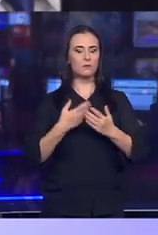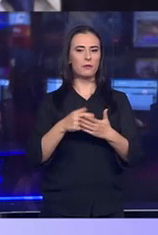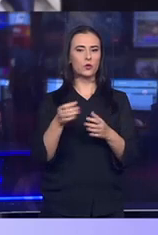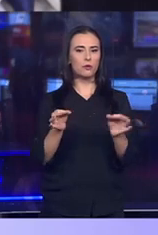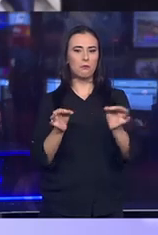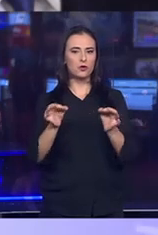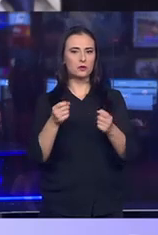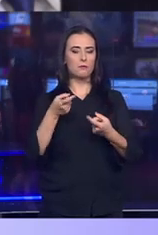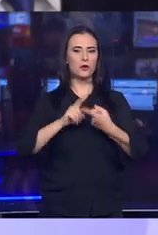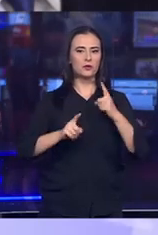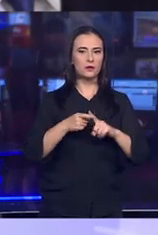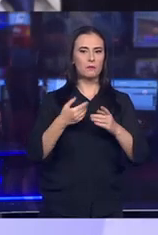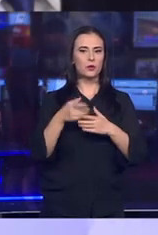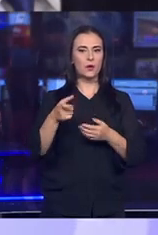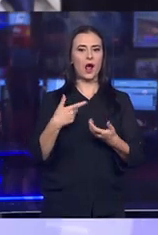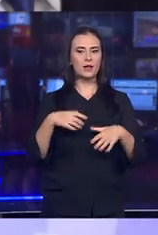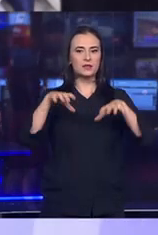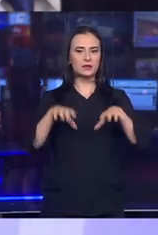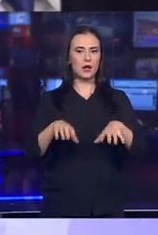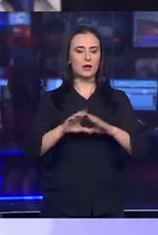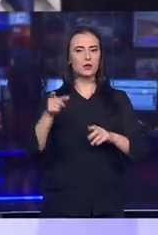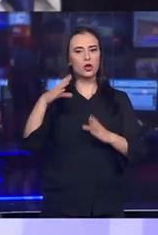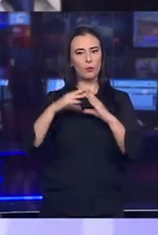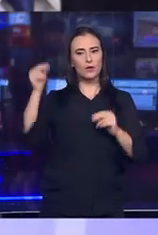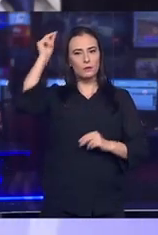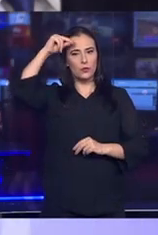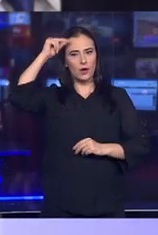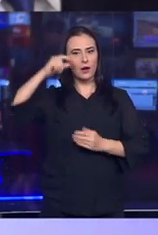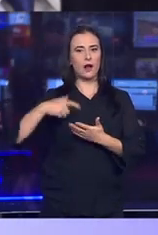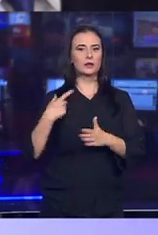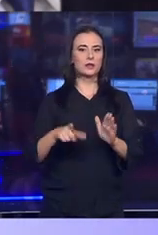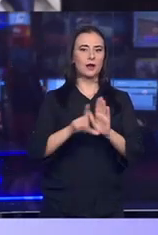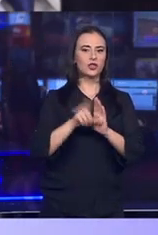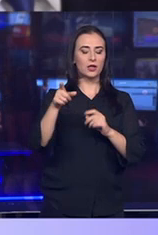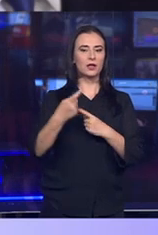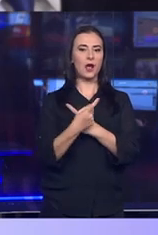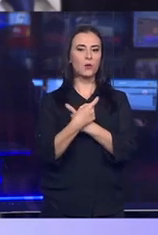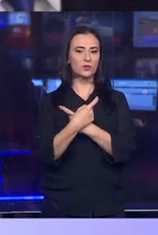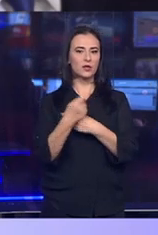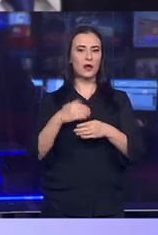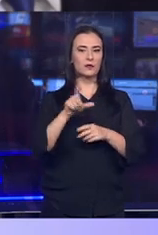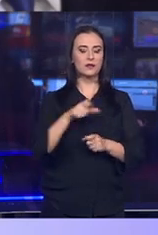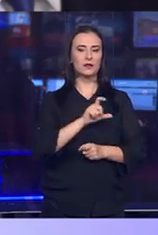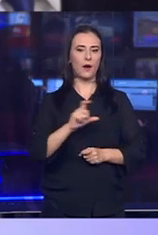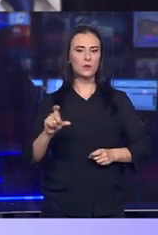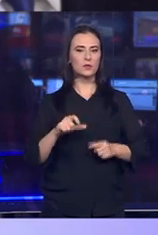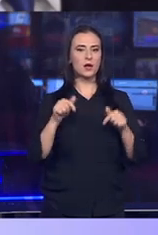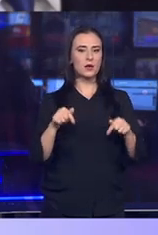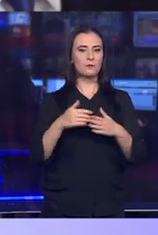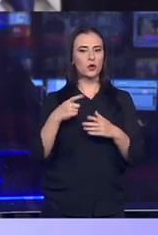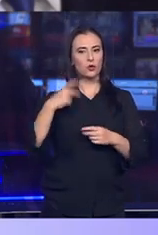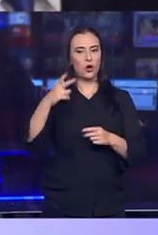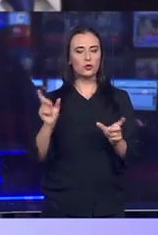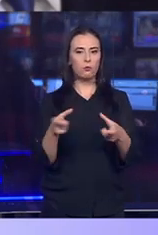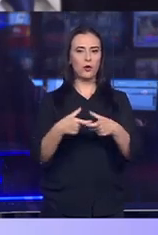masă critică puternică în favoarea României și Bulgariei, care să izoleze Austria pe acest mesaj, va